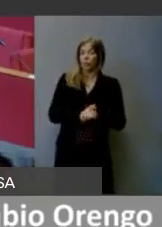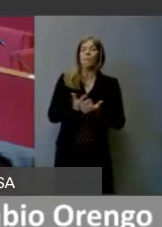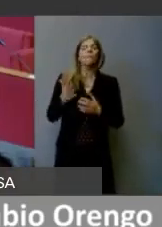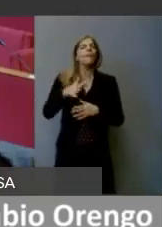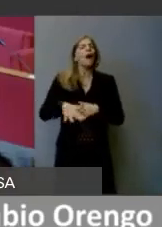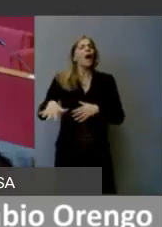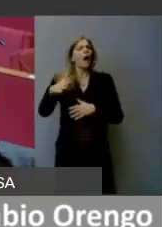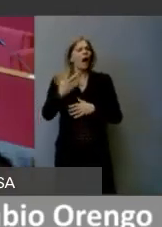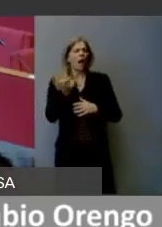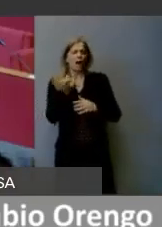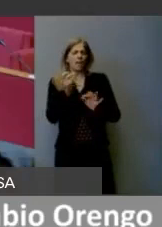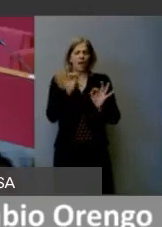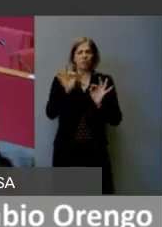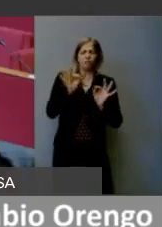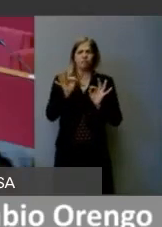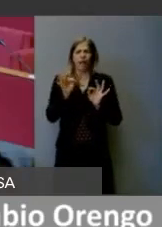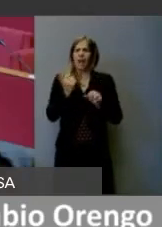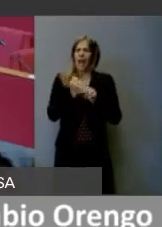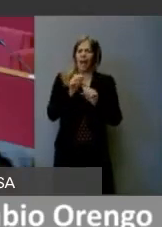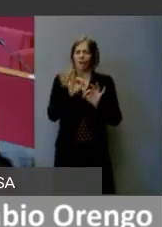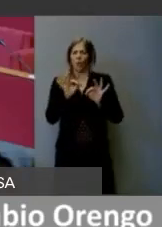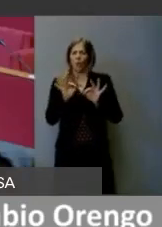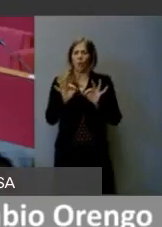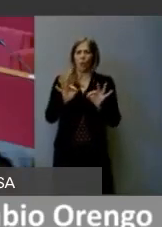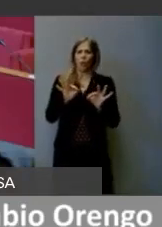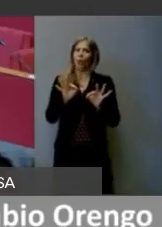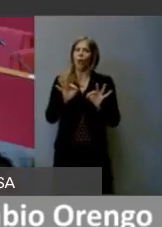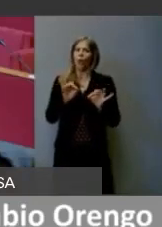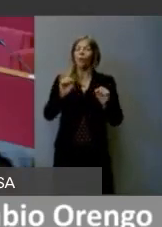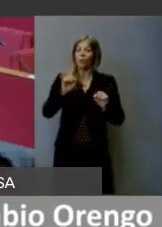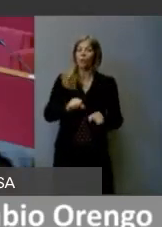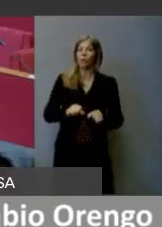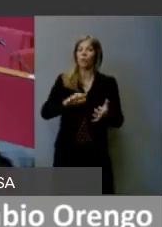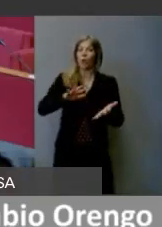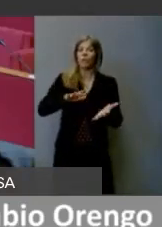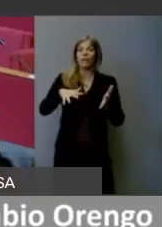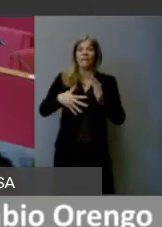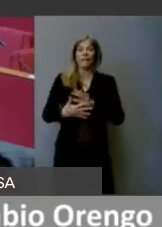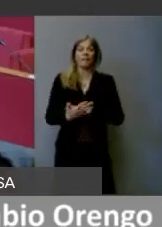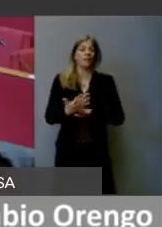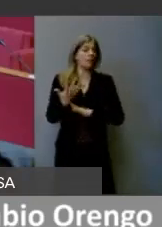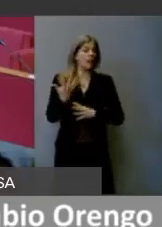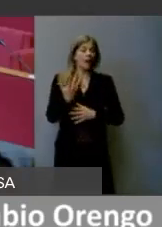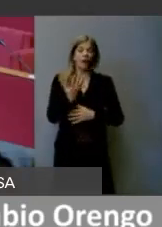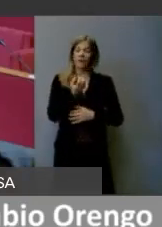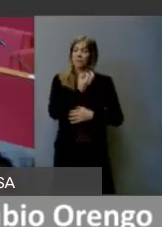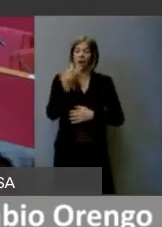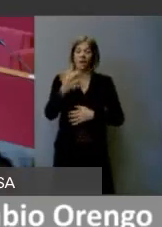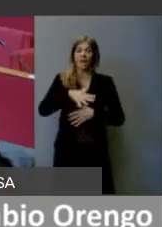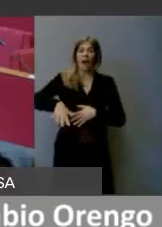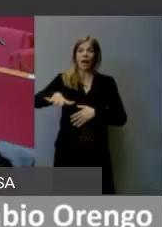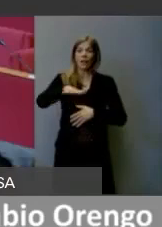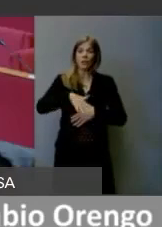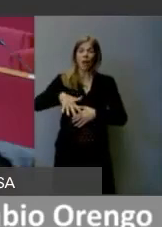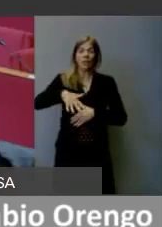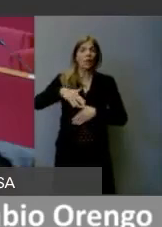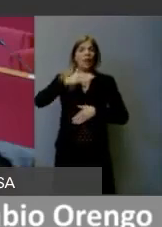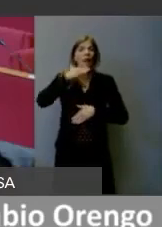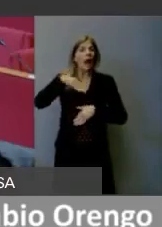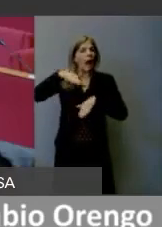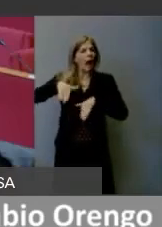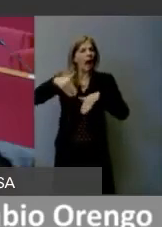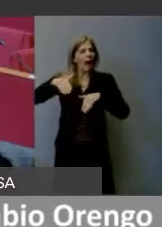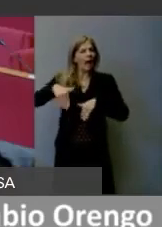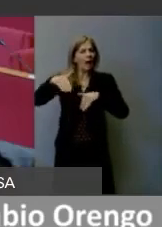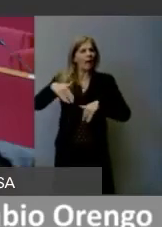interventi sarebbe potuta diventare un ottimo spazio di sgambatura cani, perché ha tutto quello che